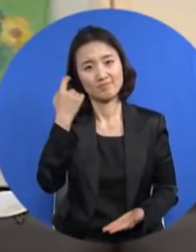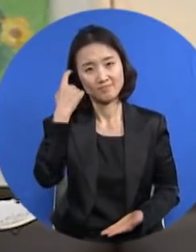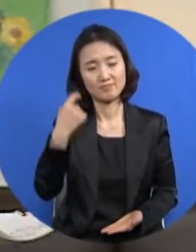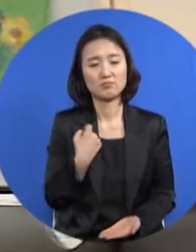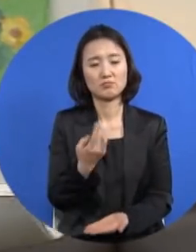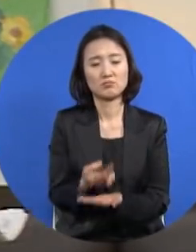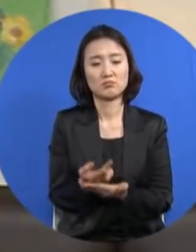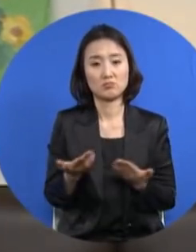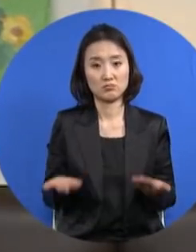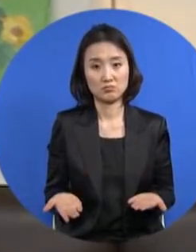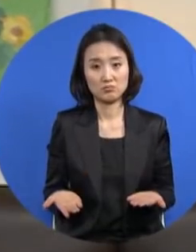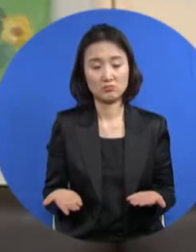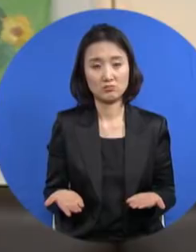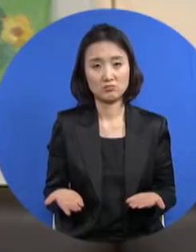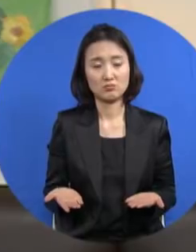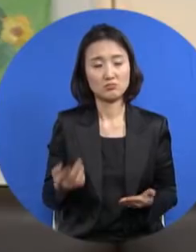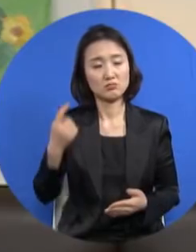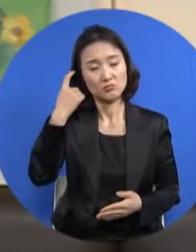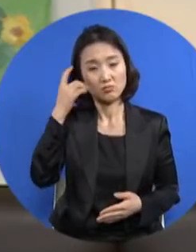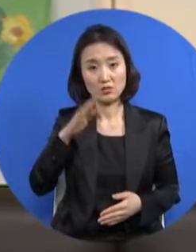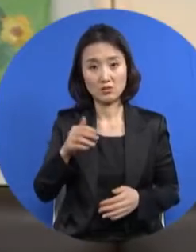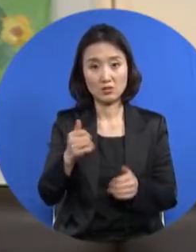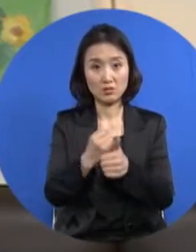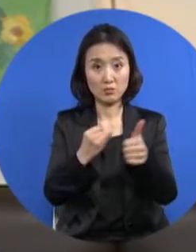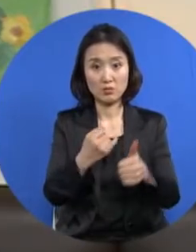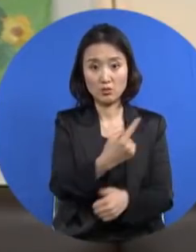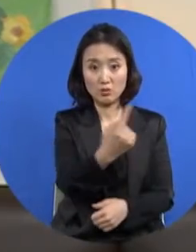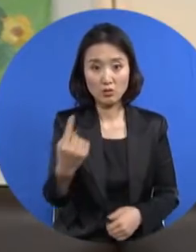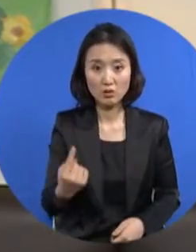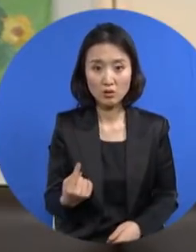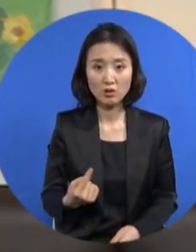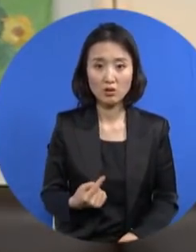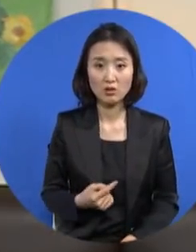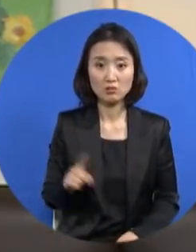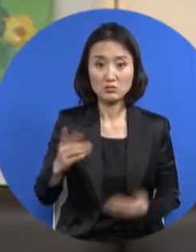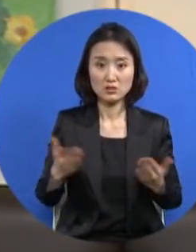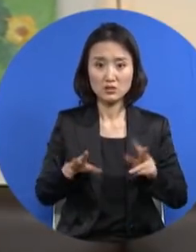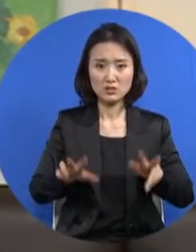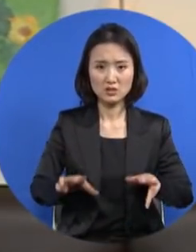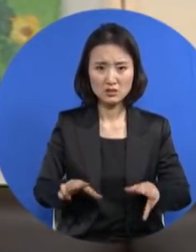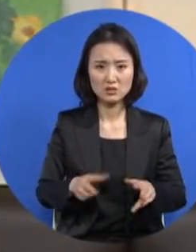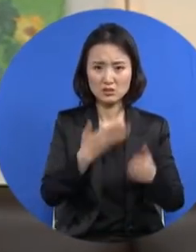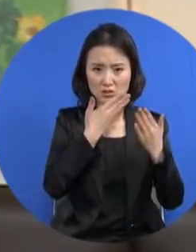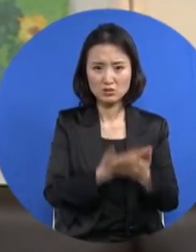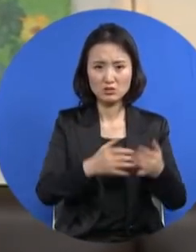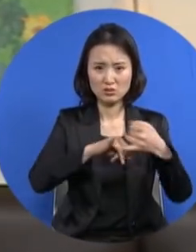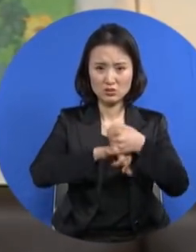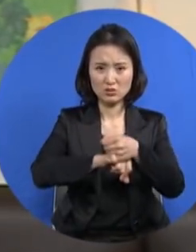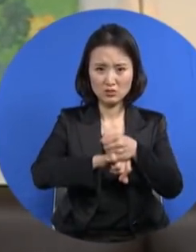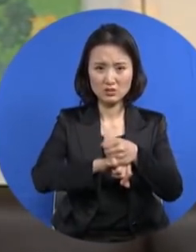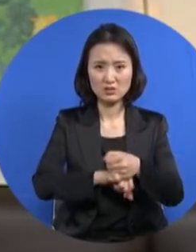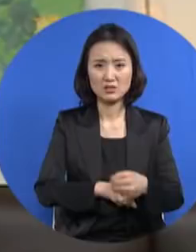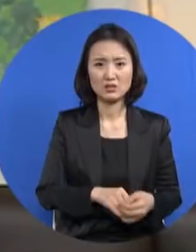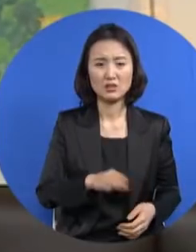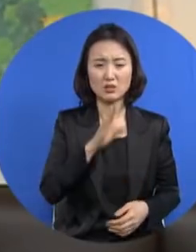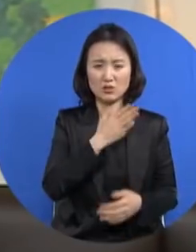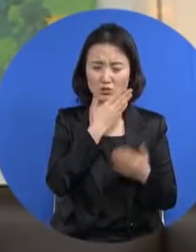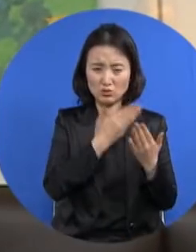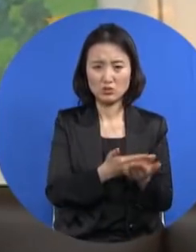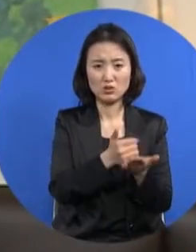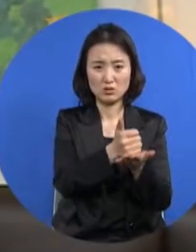쉬고 있었는데 남편이 딱 들어오는 거예요. 왜 어떻게 된 거야? 지금 고객하고 정말 중요한 고객 중에서 굉장히 높은